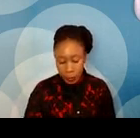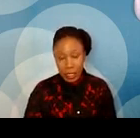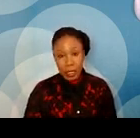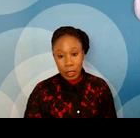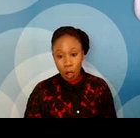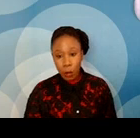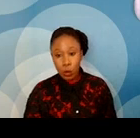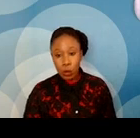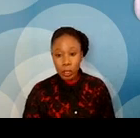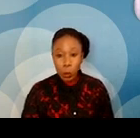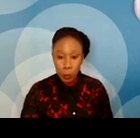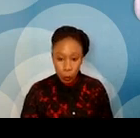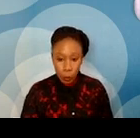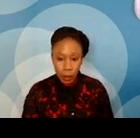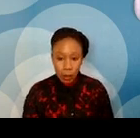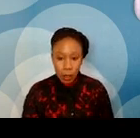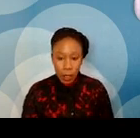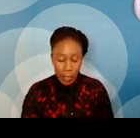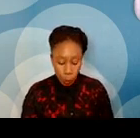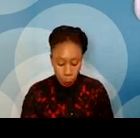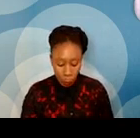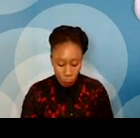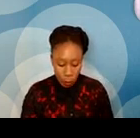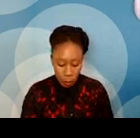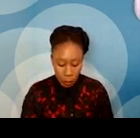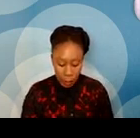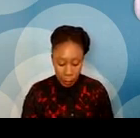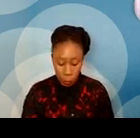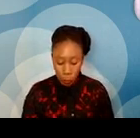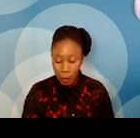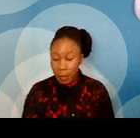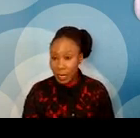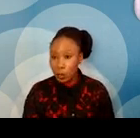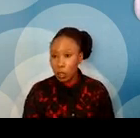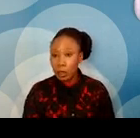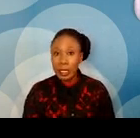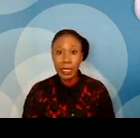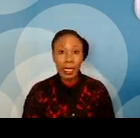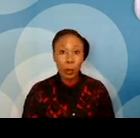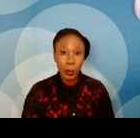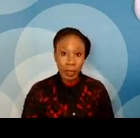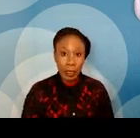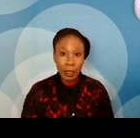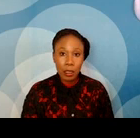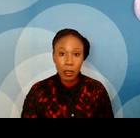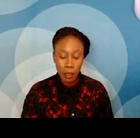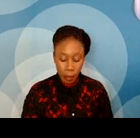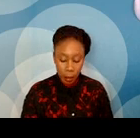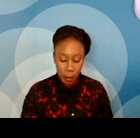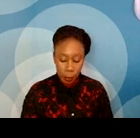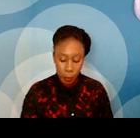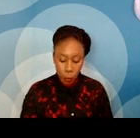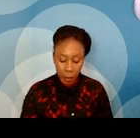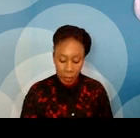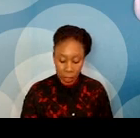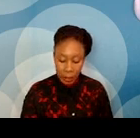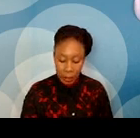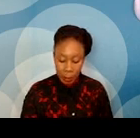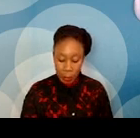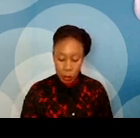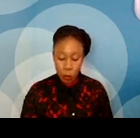rättigheterna. Sen har vi också Europarådet. Europarådet är ju en mellanstatlig europeisk